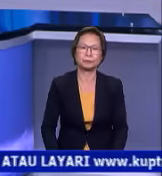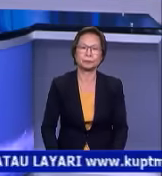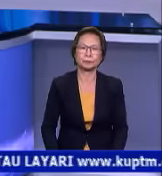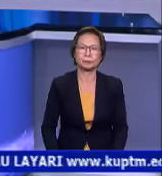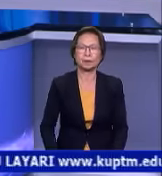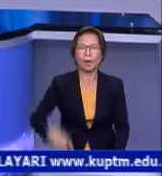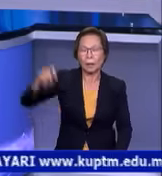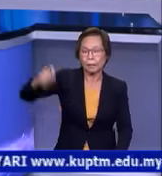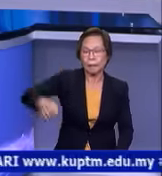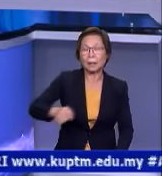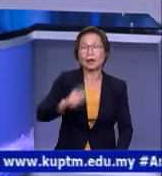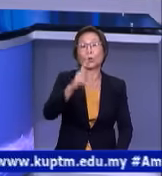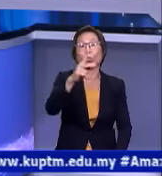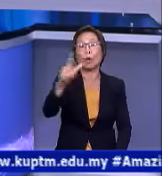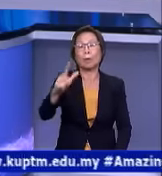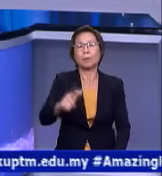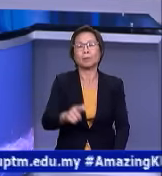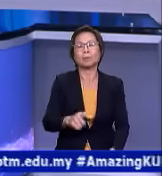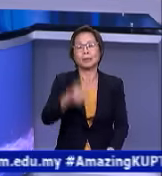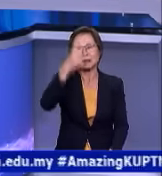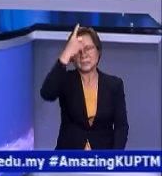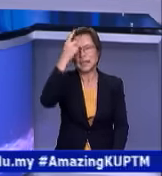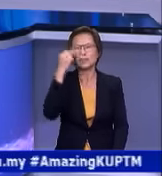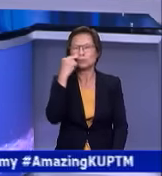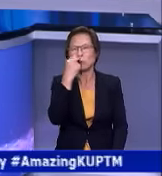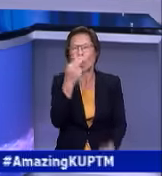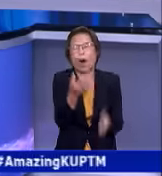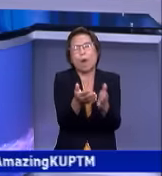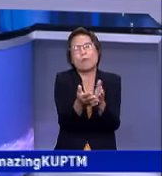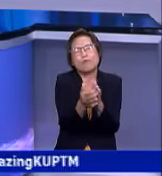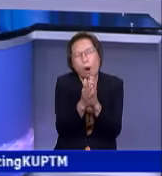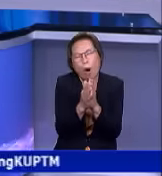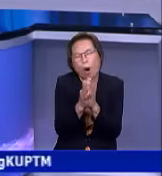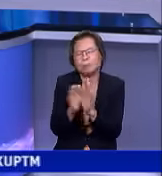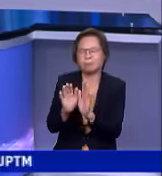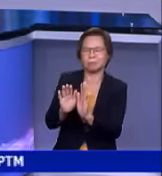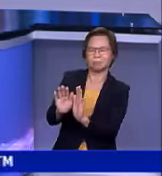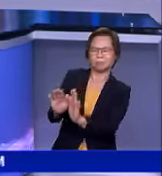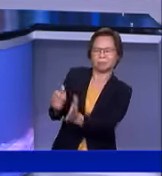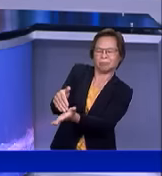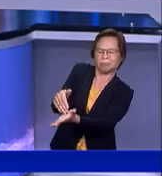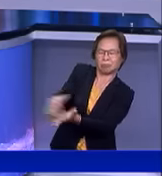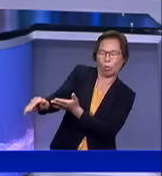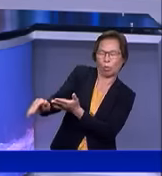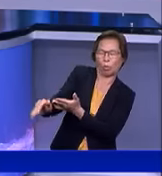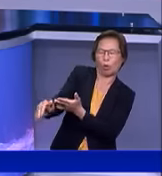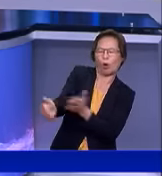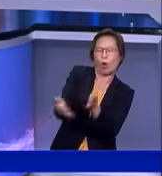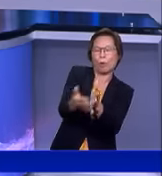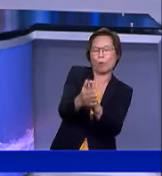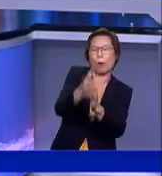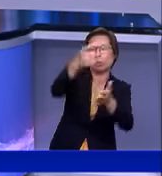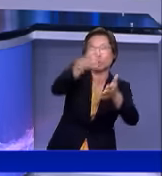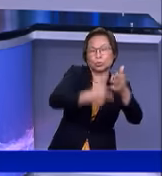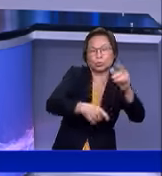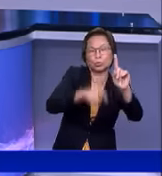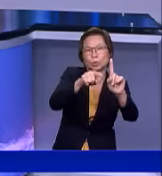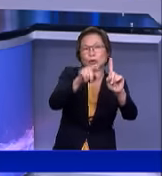Mahkamah Tinggi Kuala Lumpur menolak permohonan Datuk Seri Najib Tun Razak untuk menangguhkan pelaksanaan tuntutan cukai